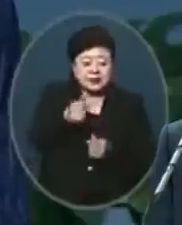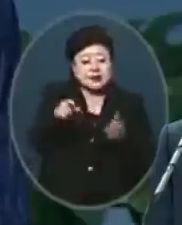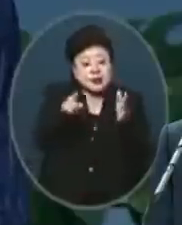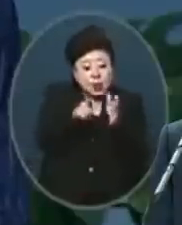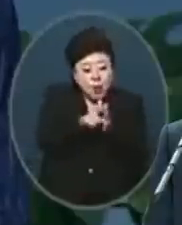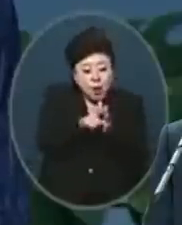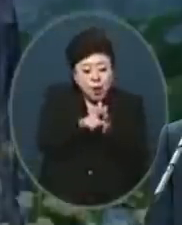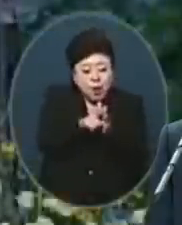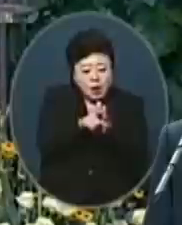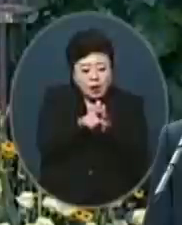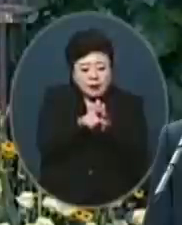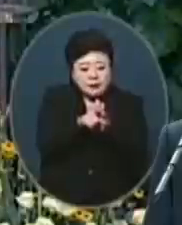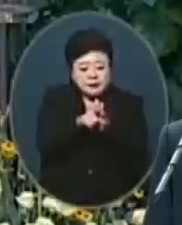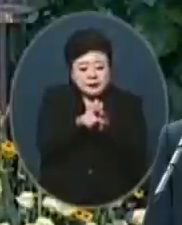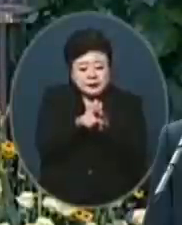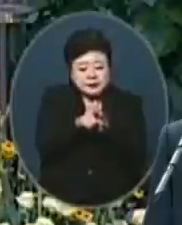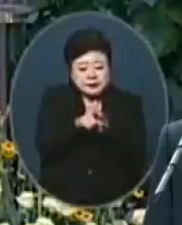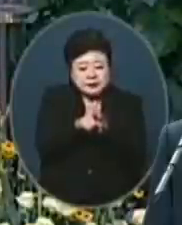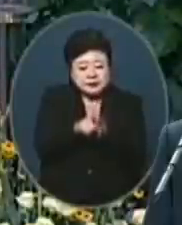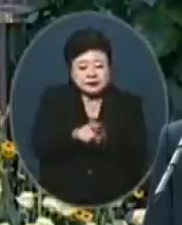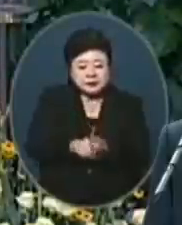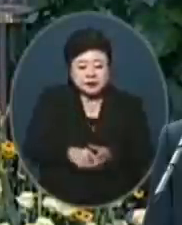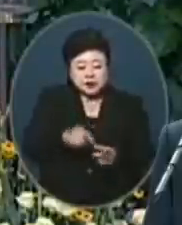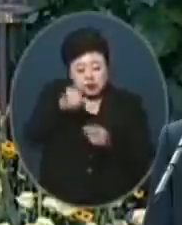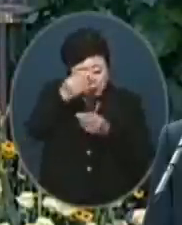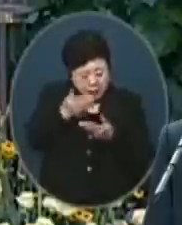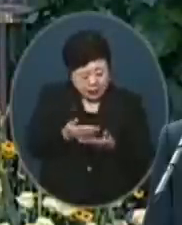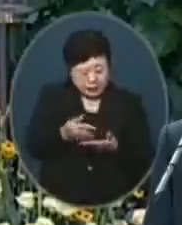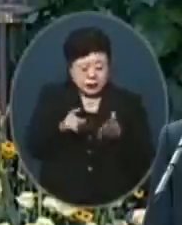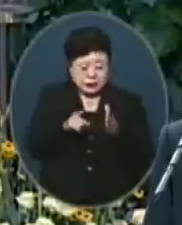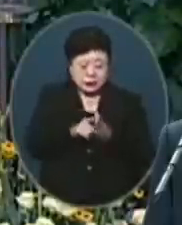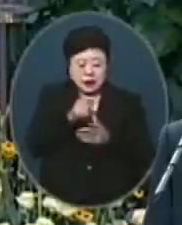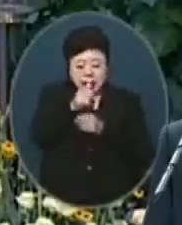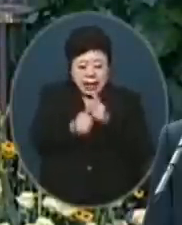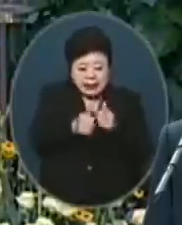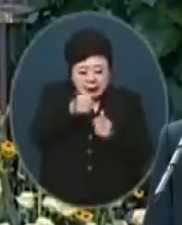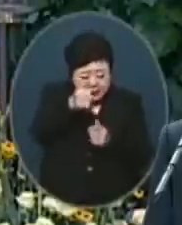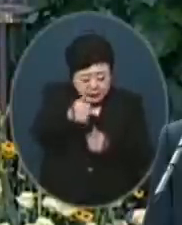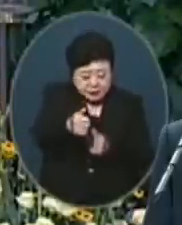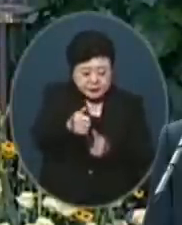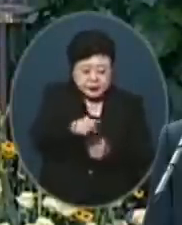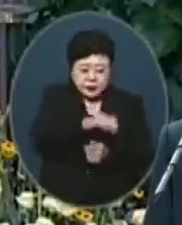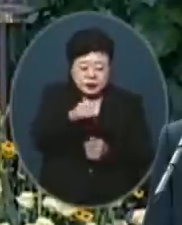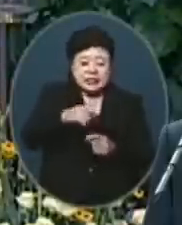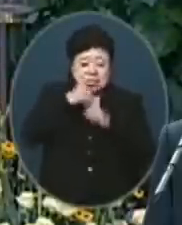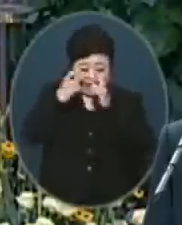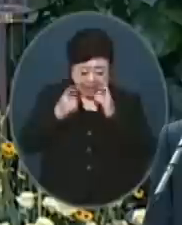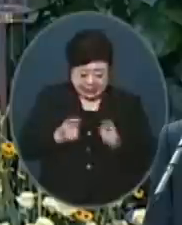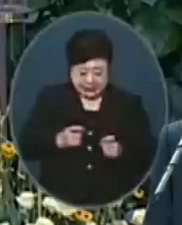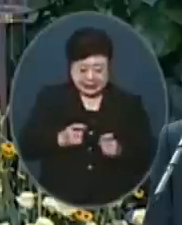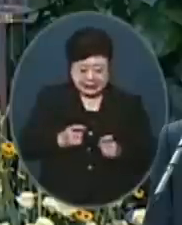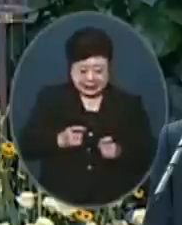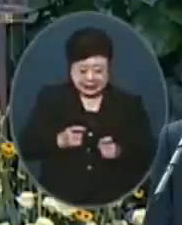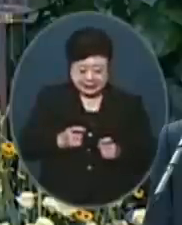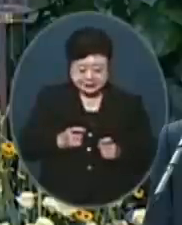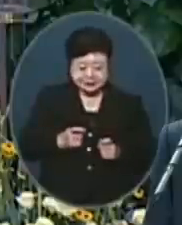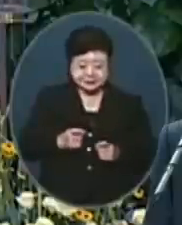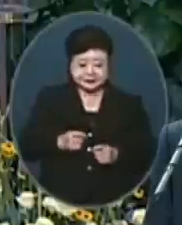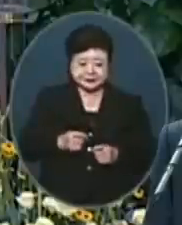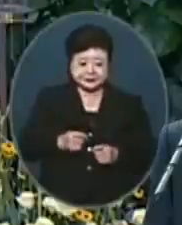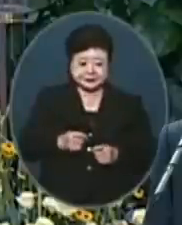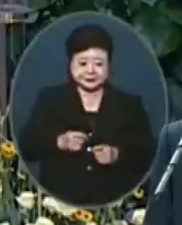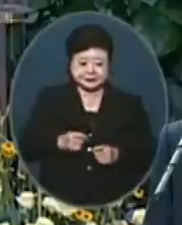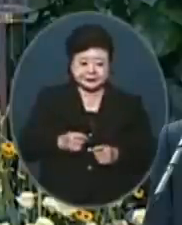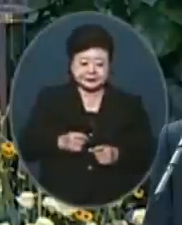구원받고 난 다음에 하나님이 우리 개인의